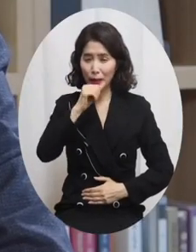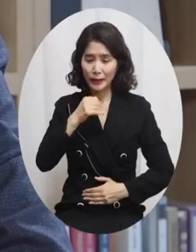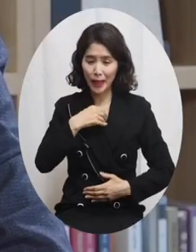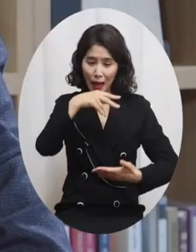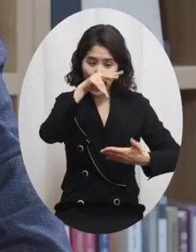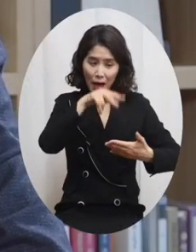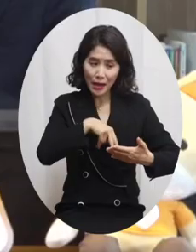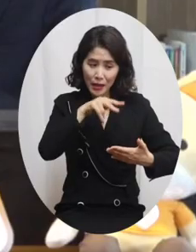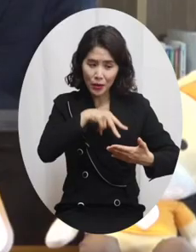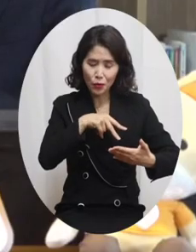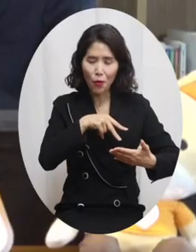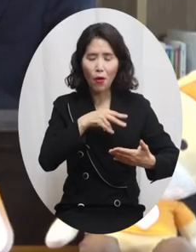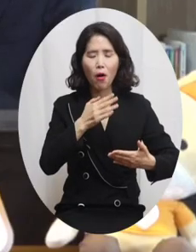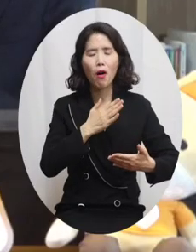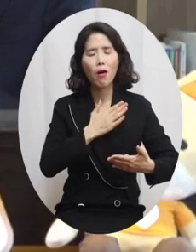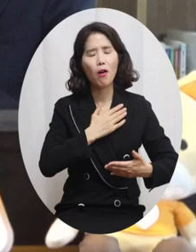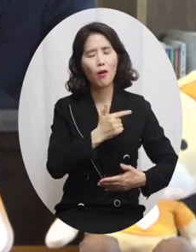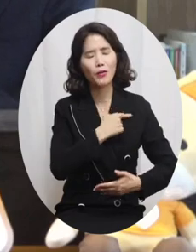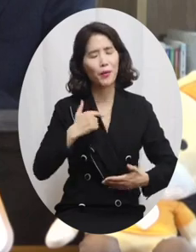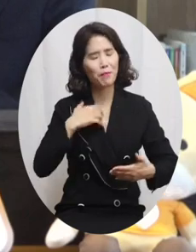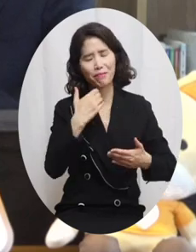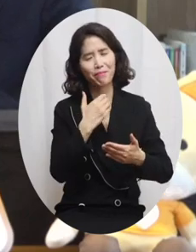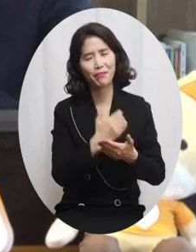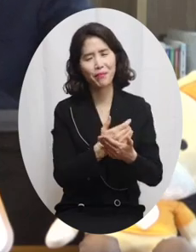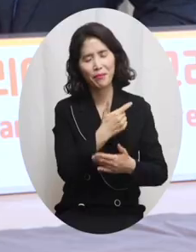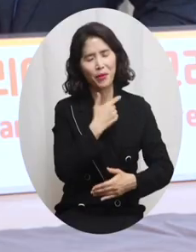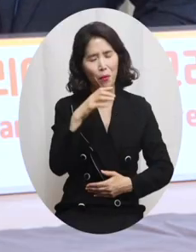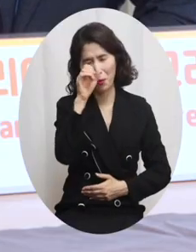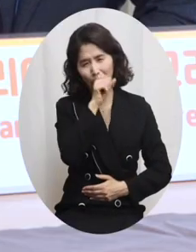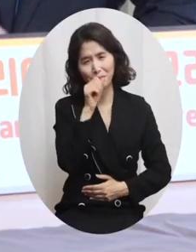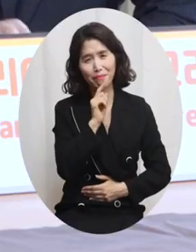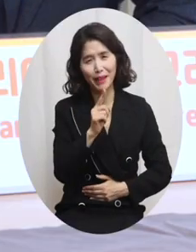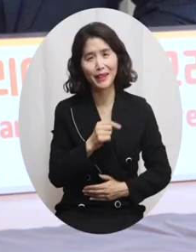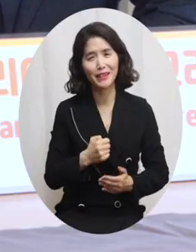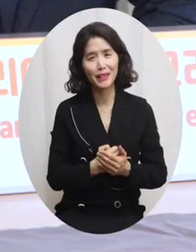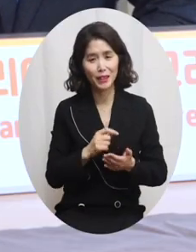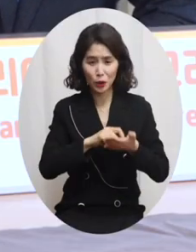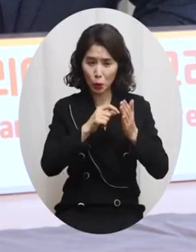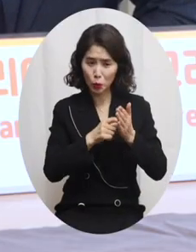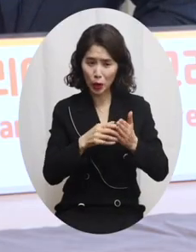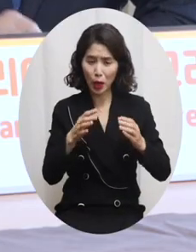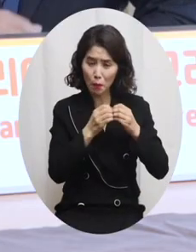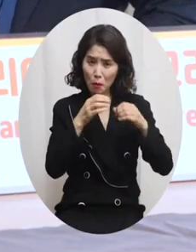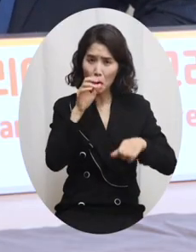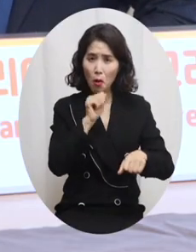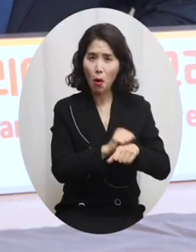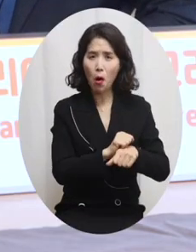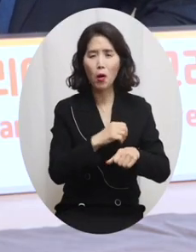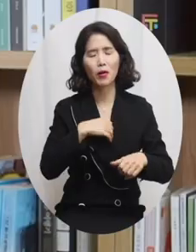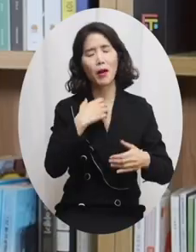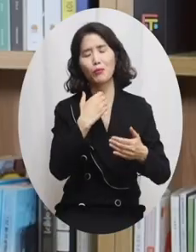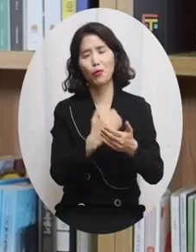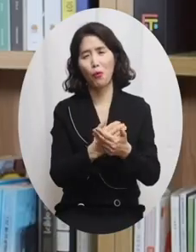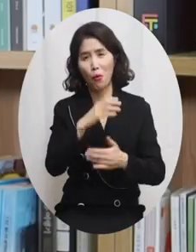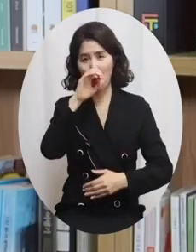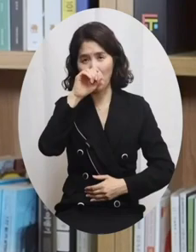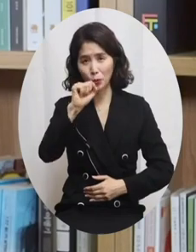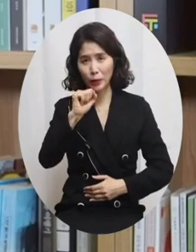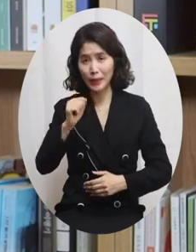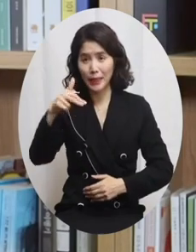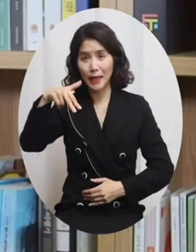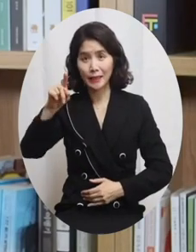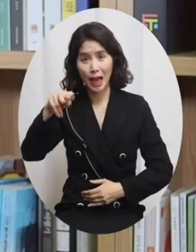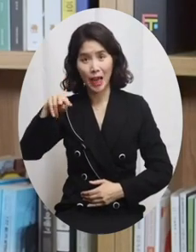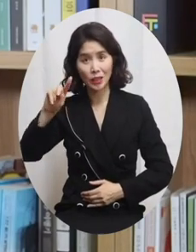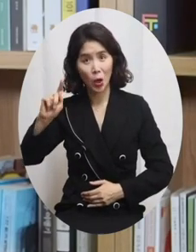써놓은 걸 보시고 우세요. 너무 좋다고. 내가 이렇게 쓸 줄 몰랐다고. 네, 감동이겠네요. 그 자서전